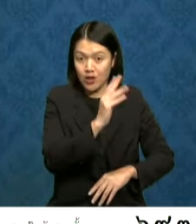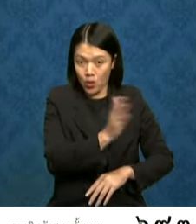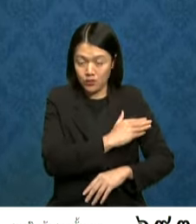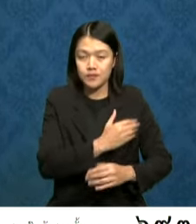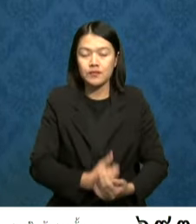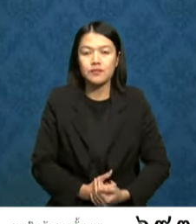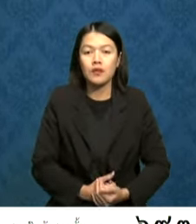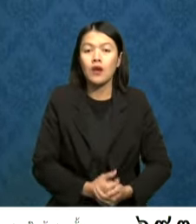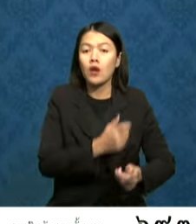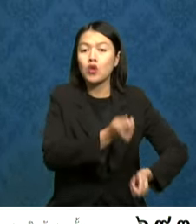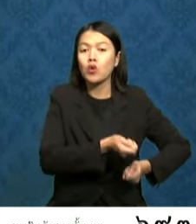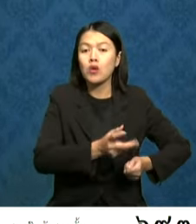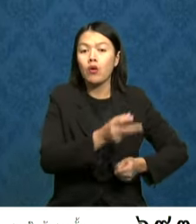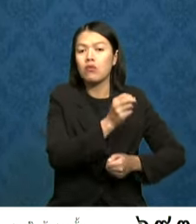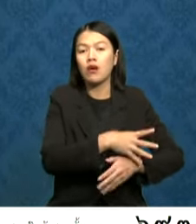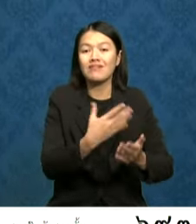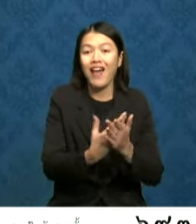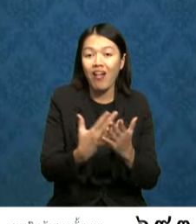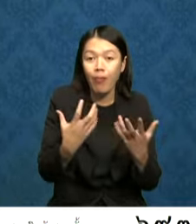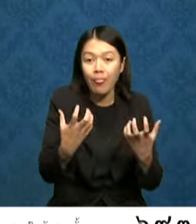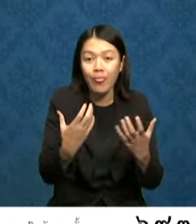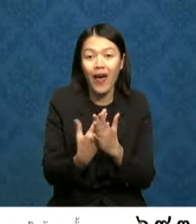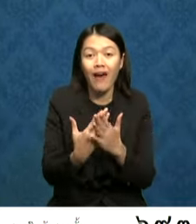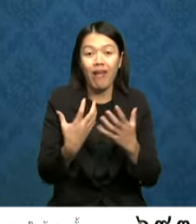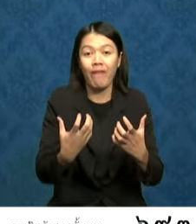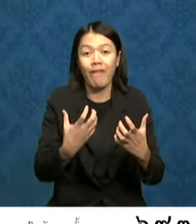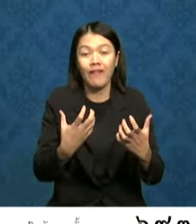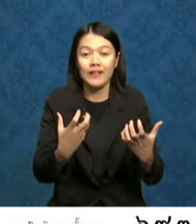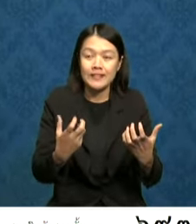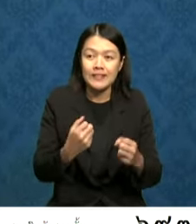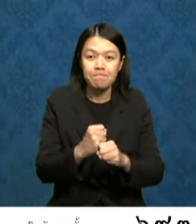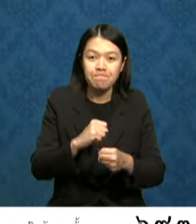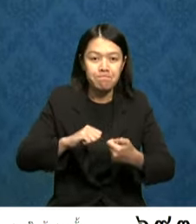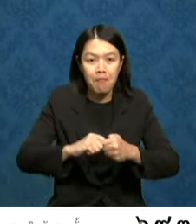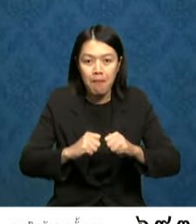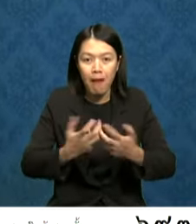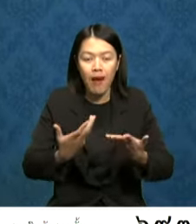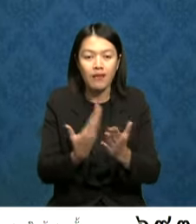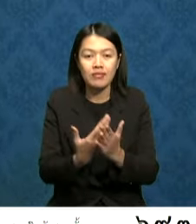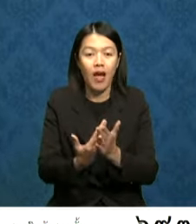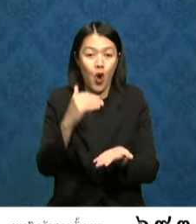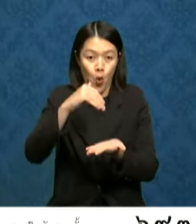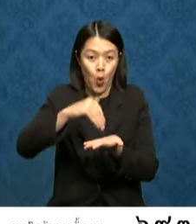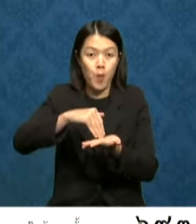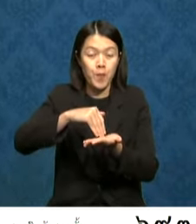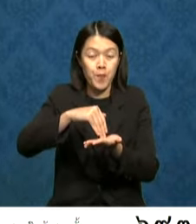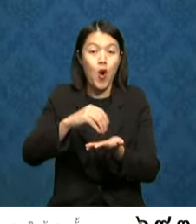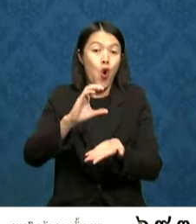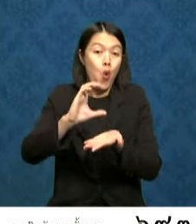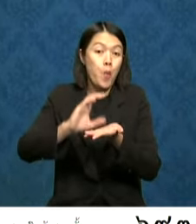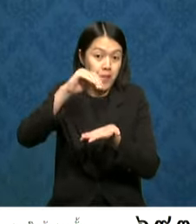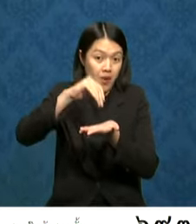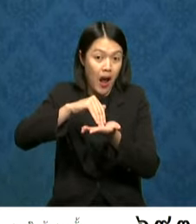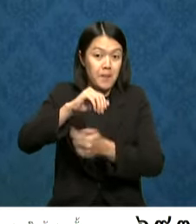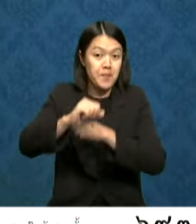ถัดตัดธกสออกไปทีนี้เงินมันก็ช็อตแล้วค่ะเอ่อแล้วก็เราก็เลยมีปัญหาในเรื่องของการที่จะใช้งบกลางปีข้ามไป